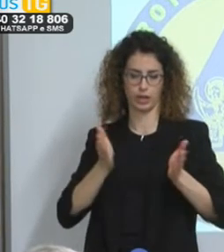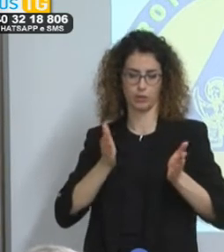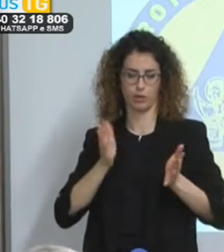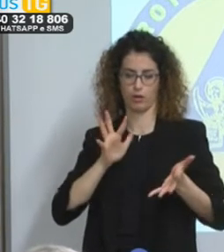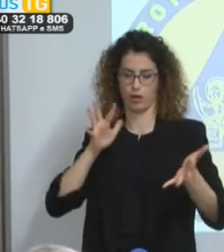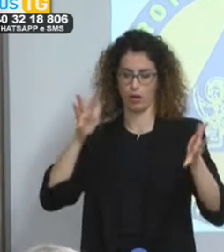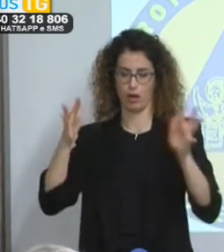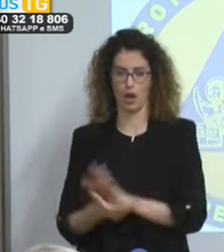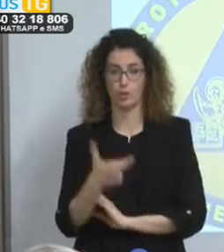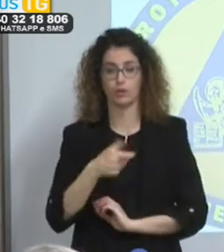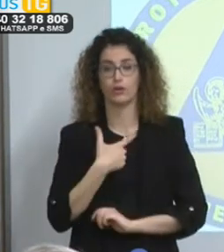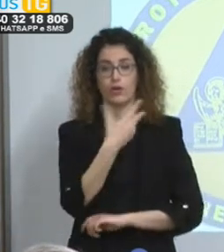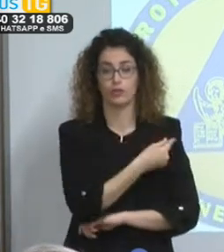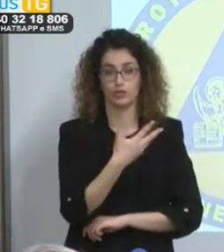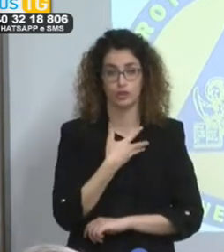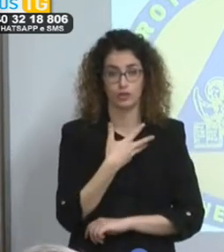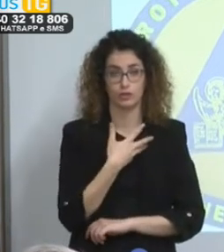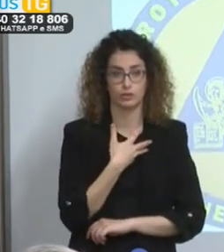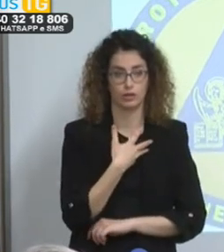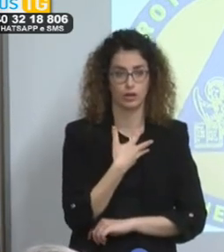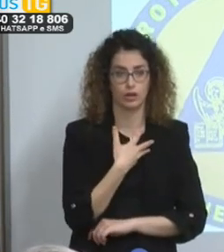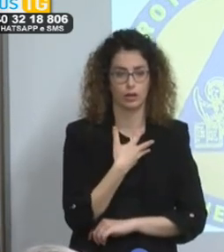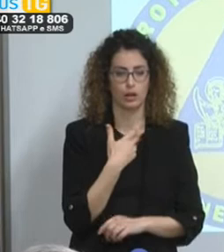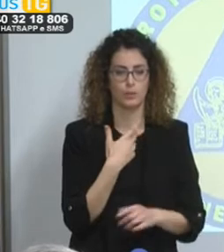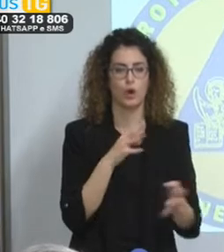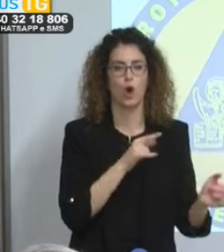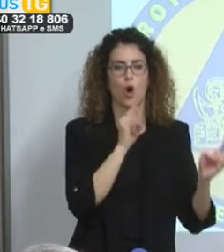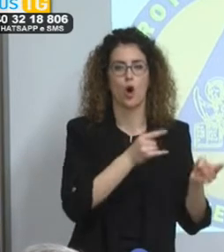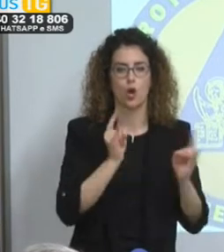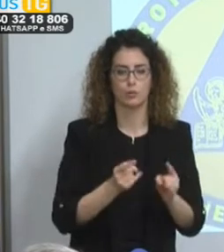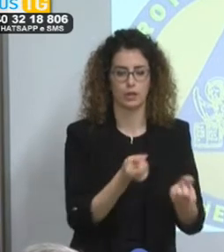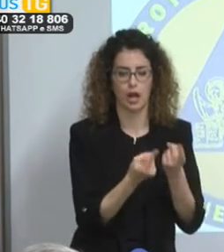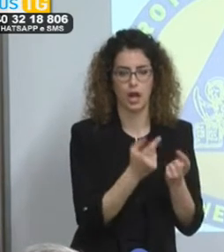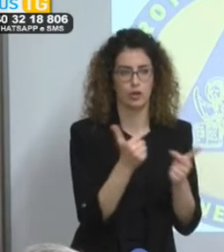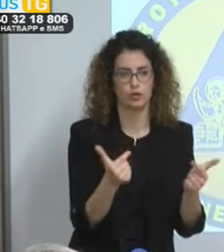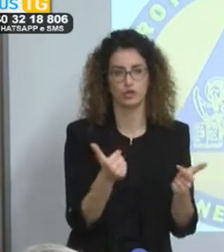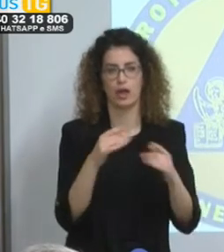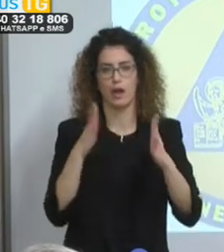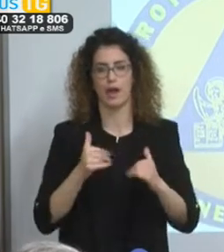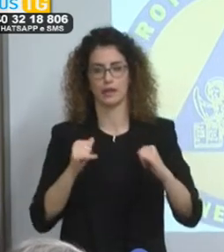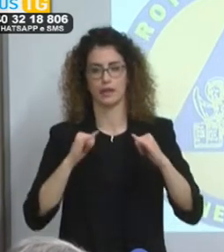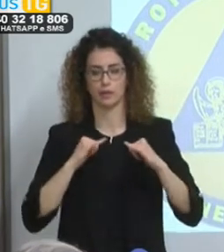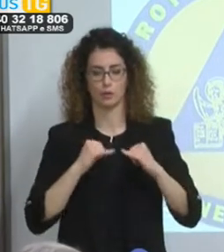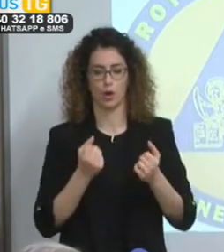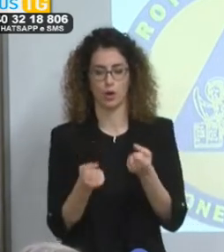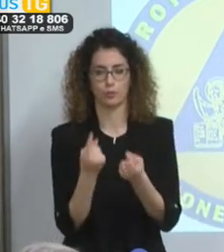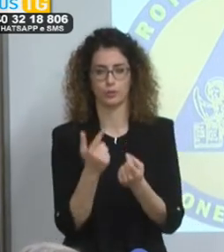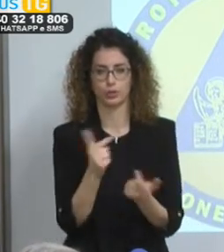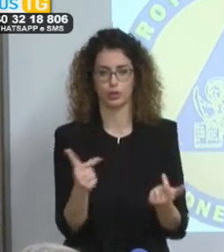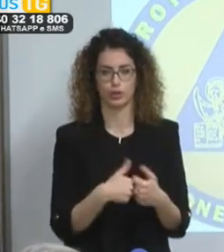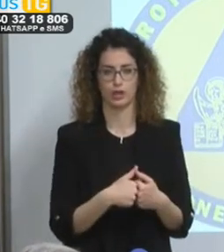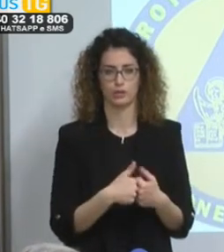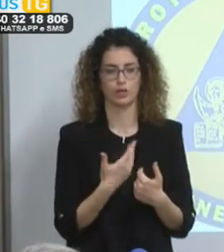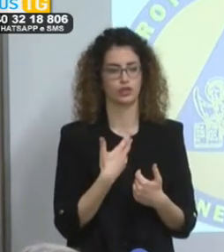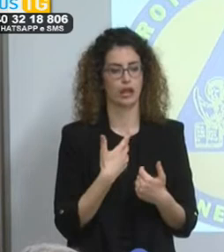perché ci sono le vaccinazioni. Cioè il cluster ospedaliero non c'è più, il cluster delle case di riposo non c'è più. Allora ci avevano annunciato a